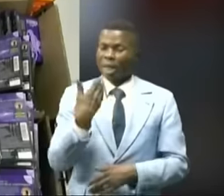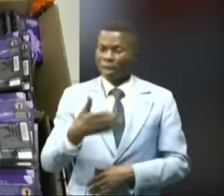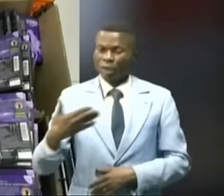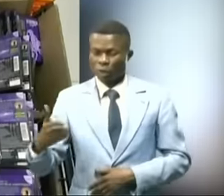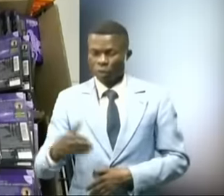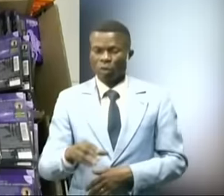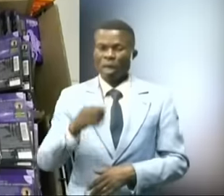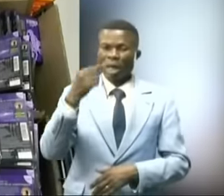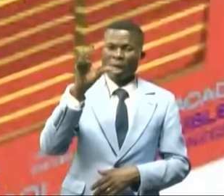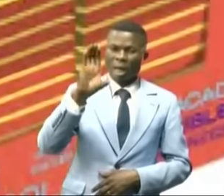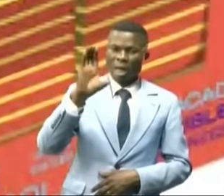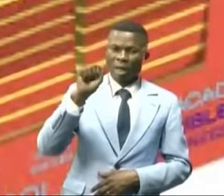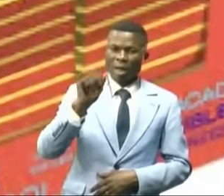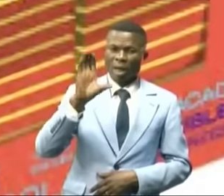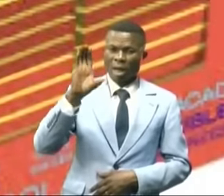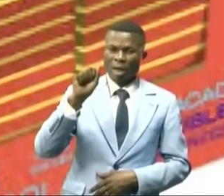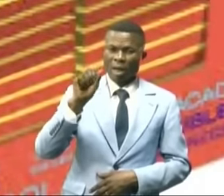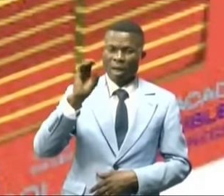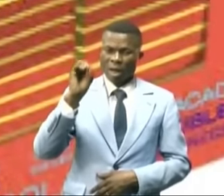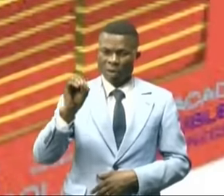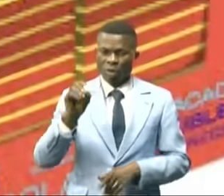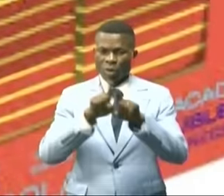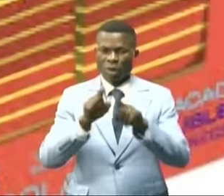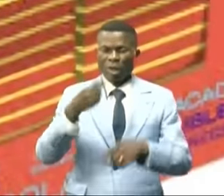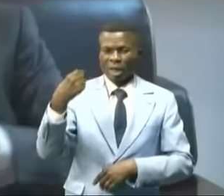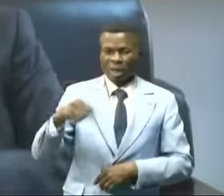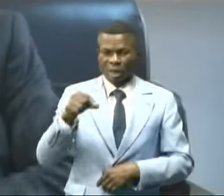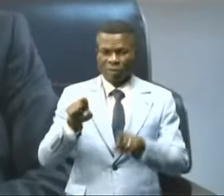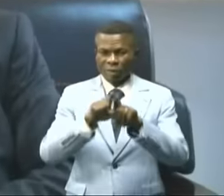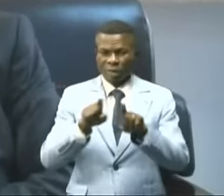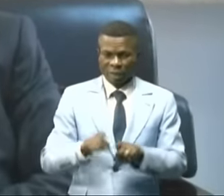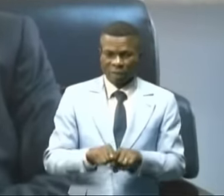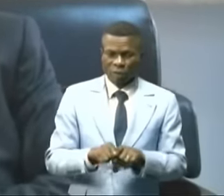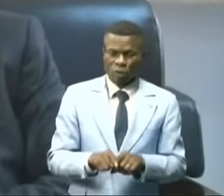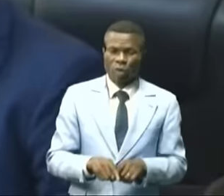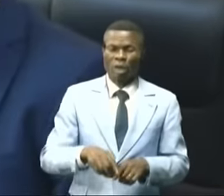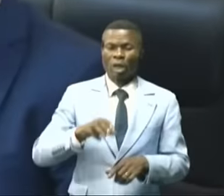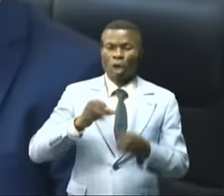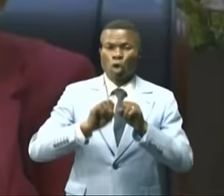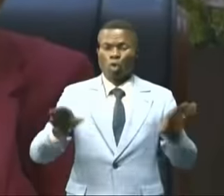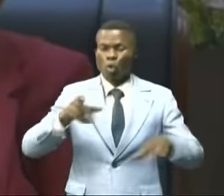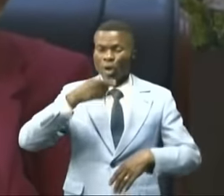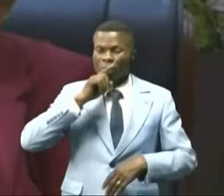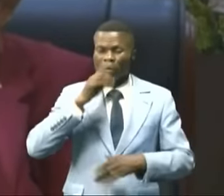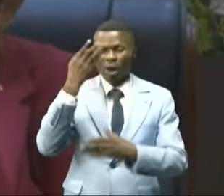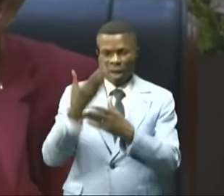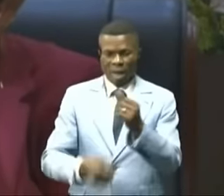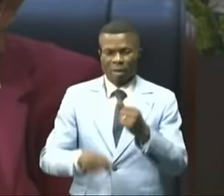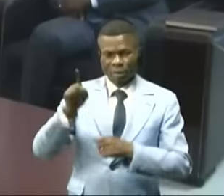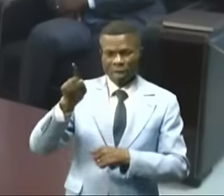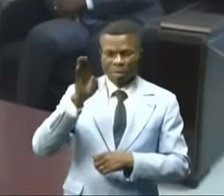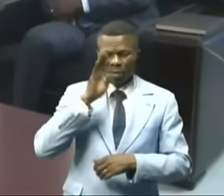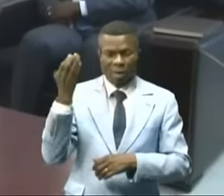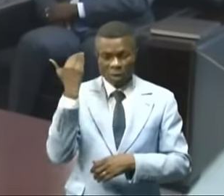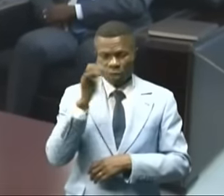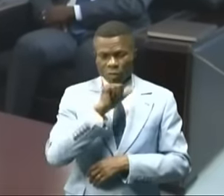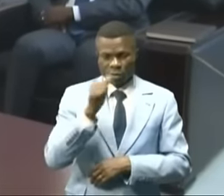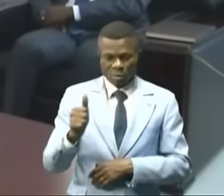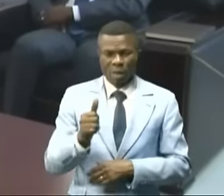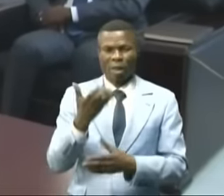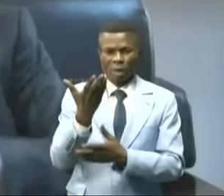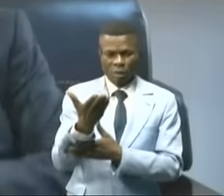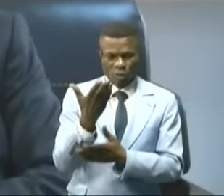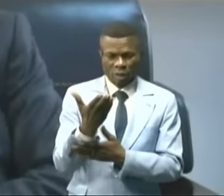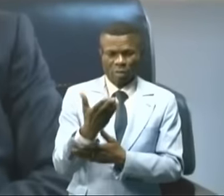production des plusieurs entreprises belges qui opèrent en Belgique, tout comme sur le sol congolais. L'annonce a été faite